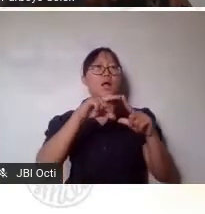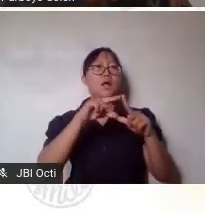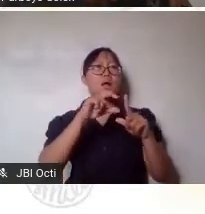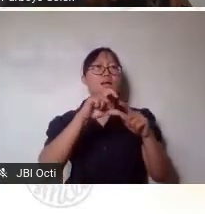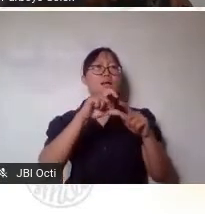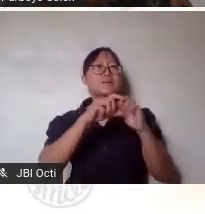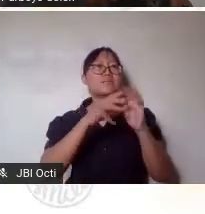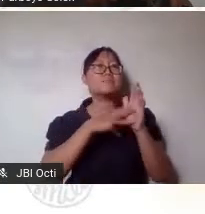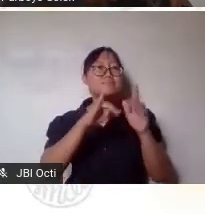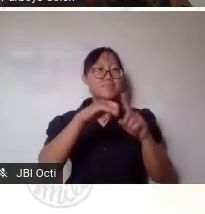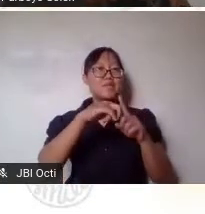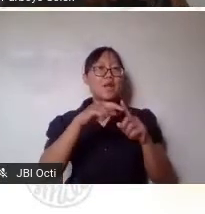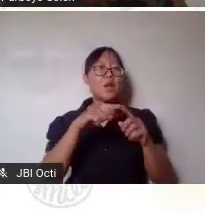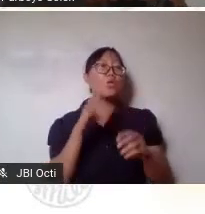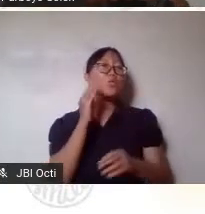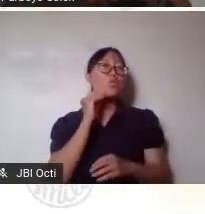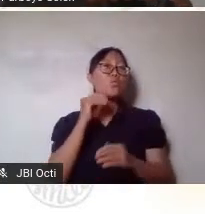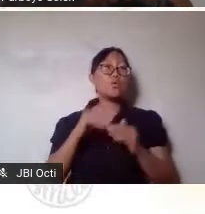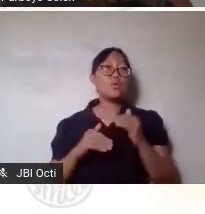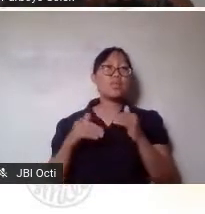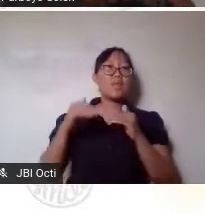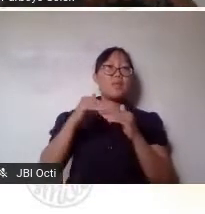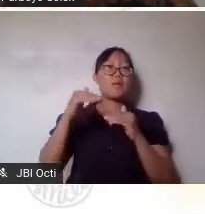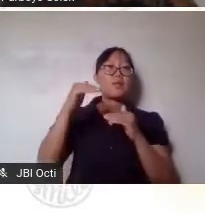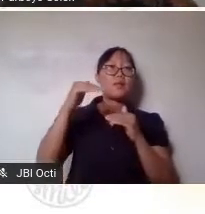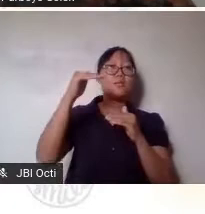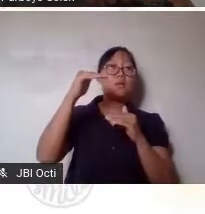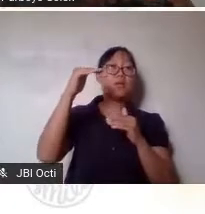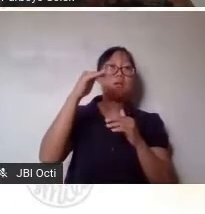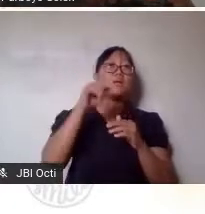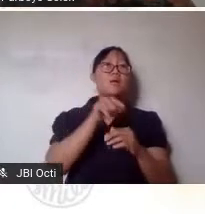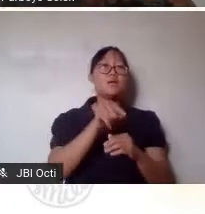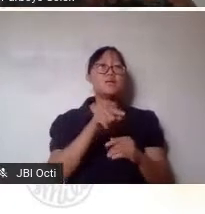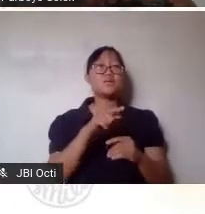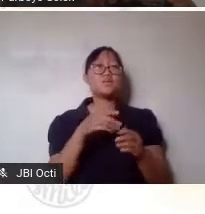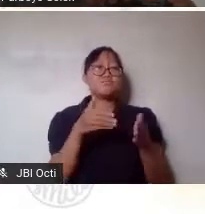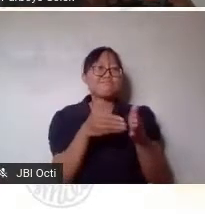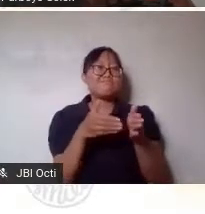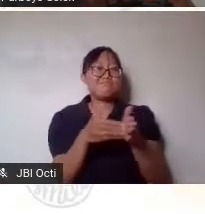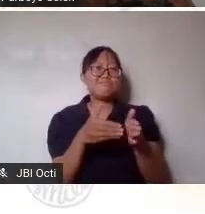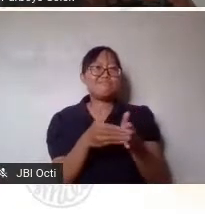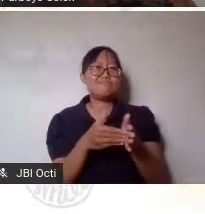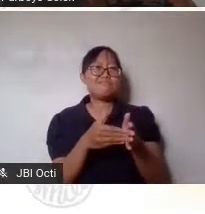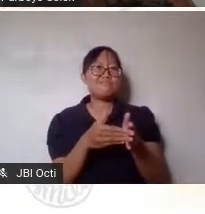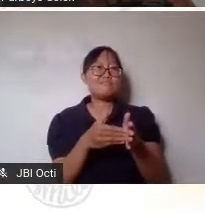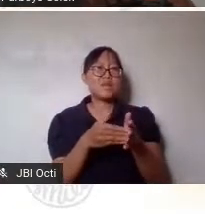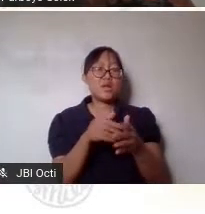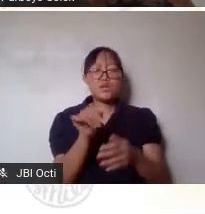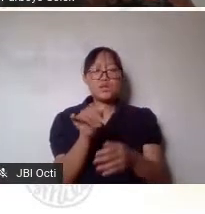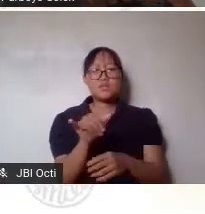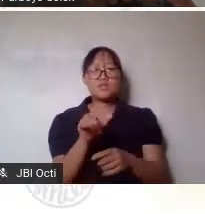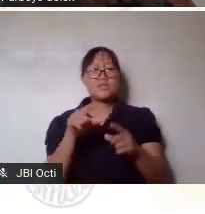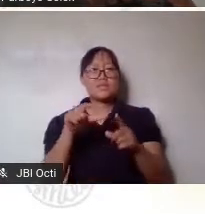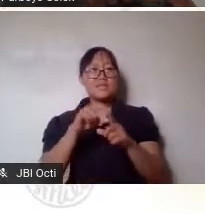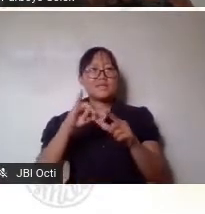dengan disleksi, untuk bisa kita perbaiki. Ya. Baik, selanjutnya.